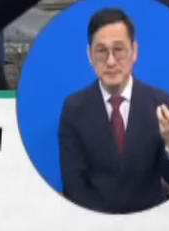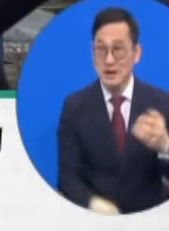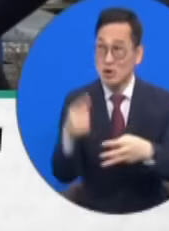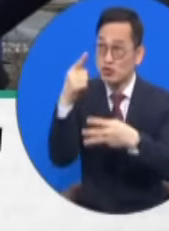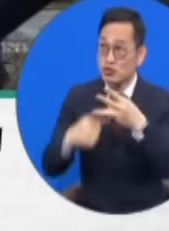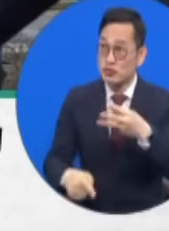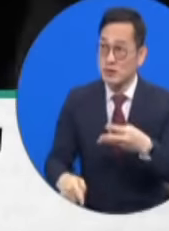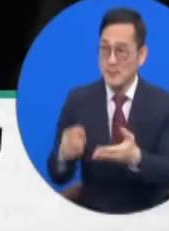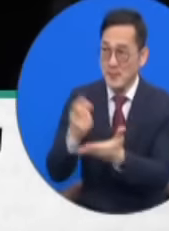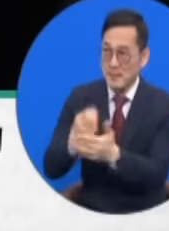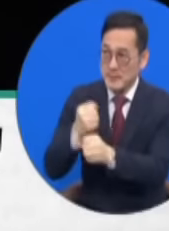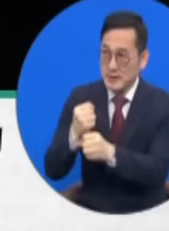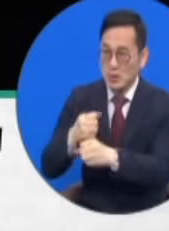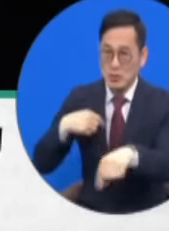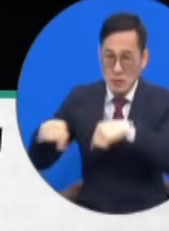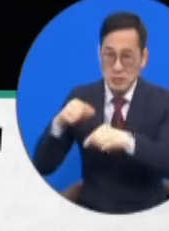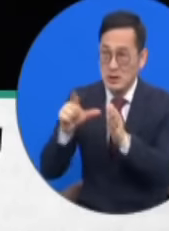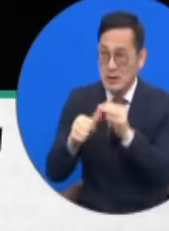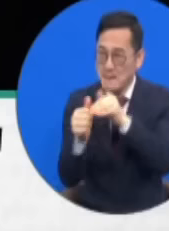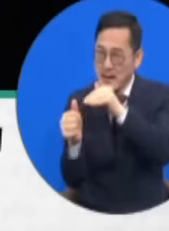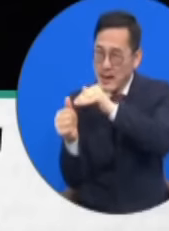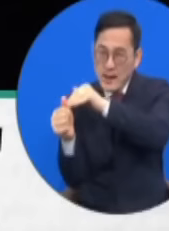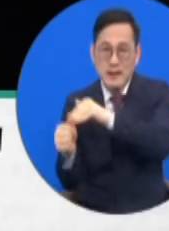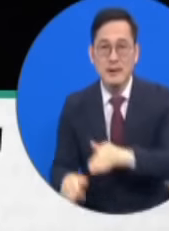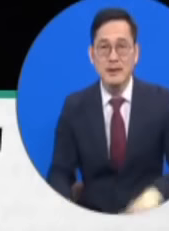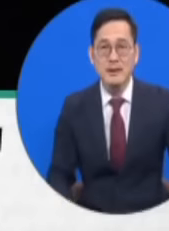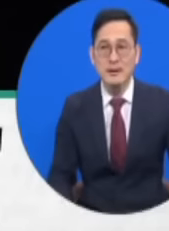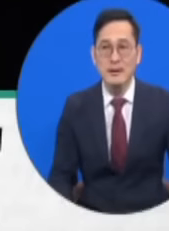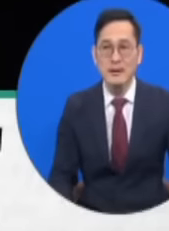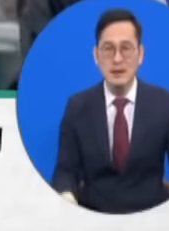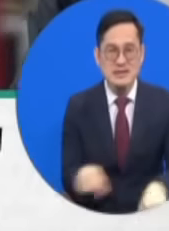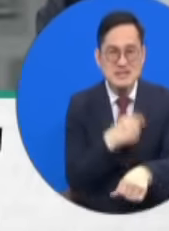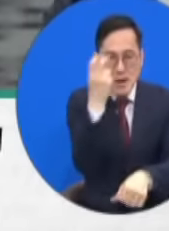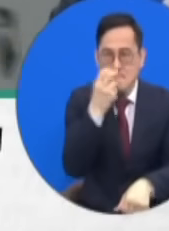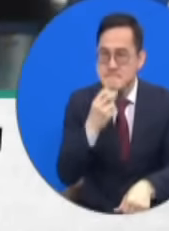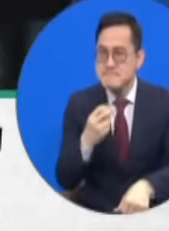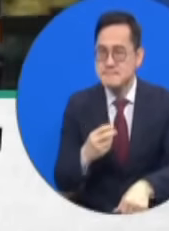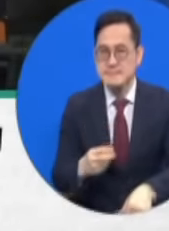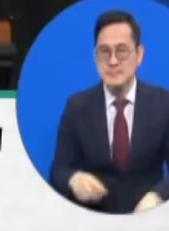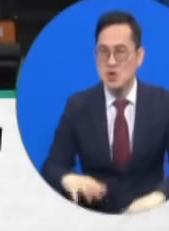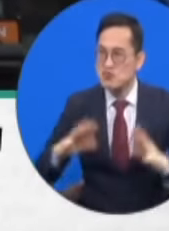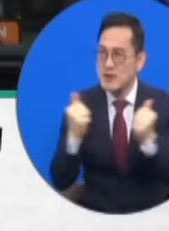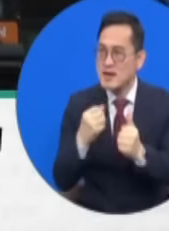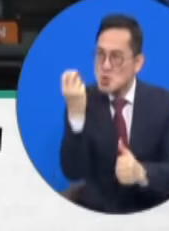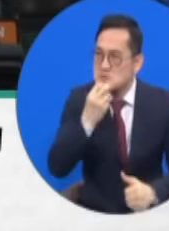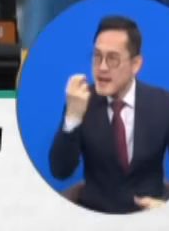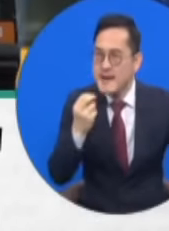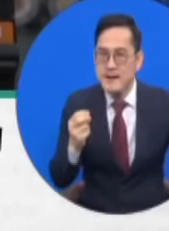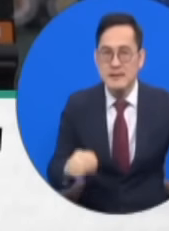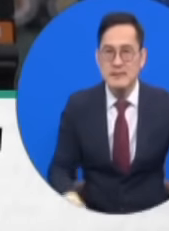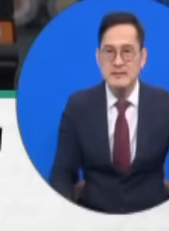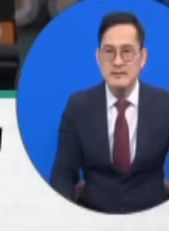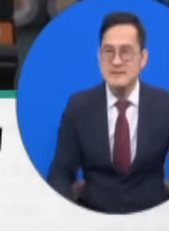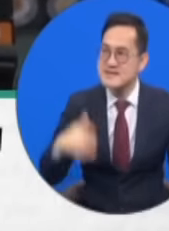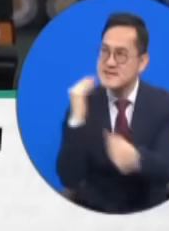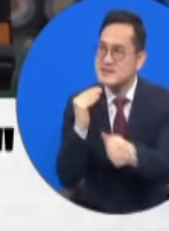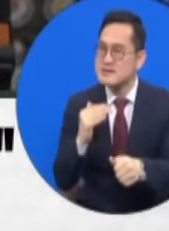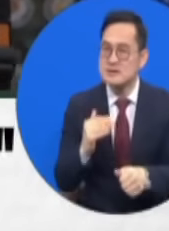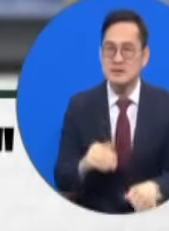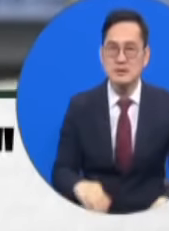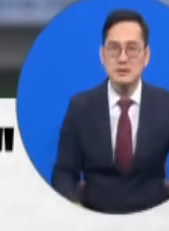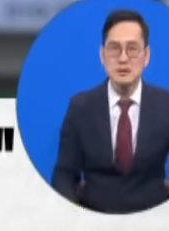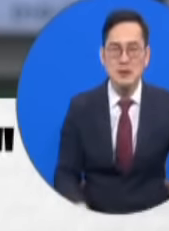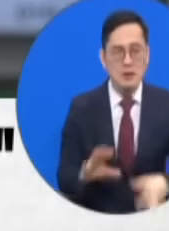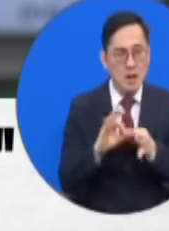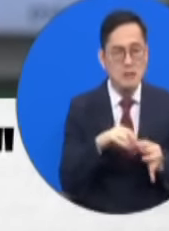사사건건 막아나섰지 않습니까? 그래 툭하면 특검한다 그랬고 툭하면 국정조사하고 또 툭하면은 해임안 내가지고